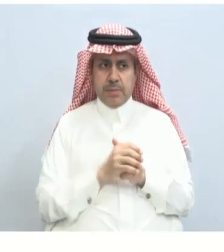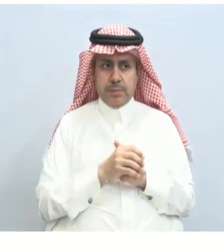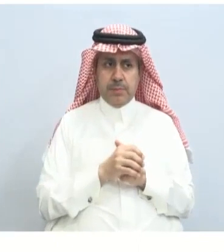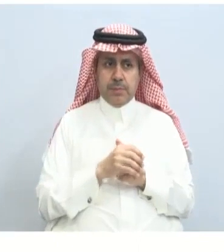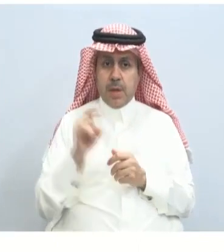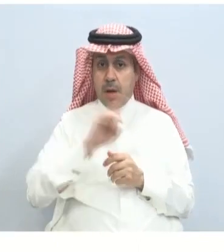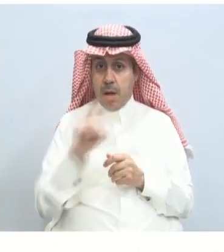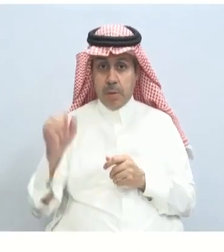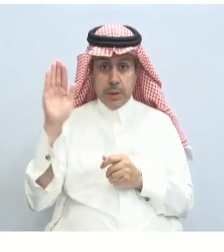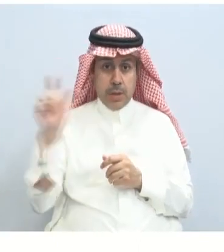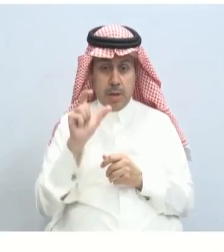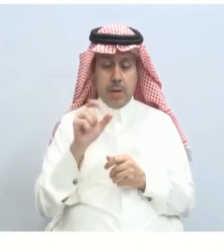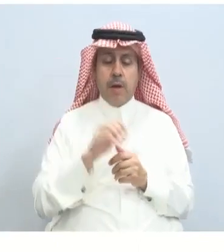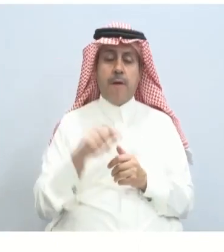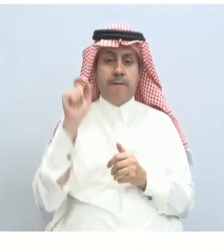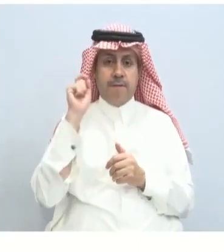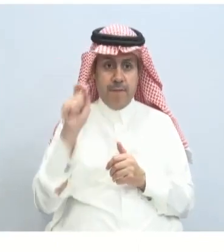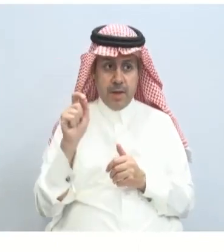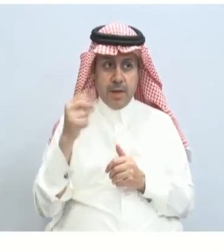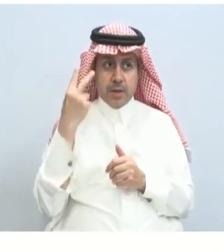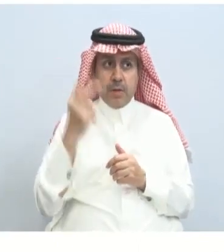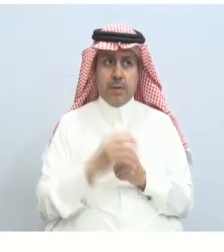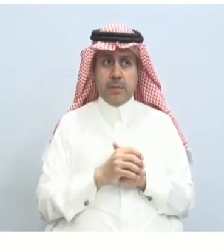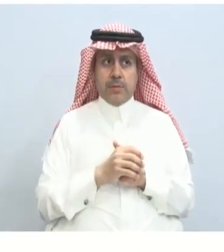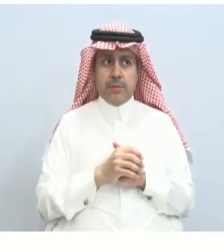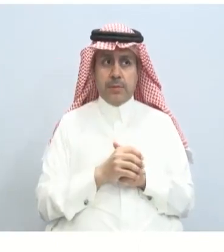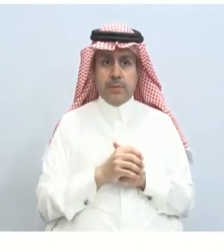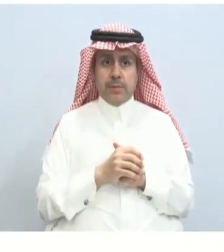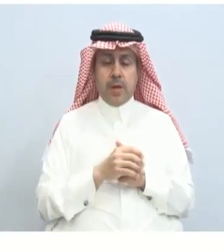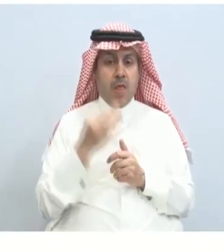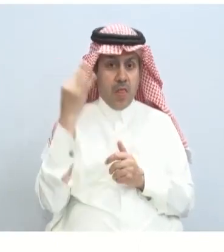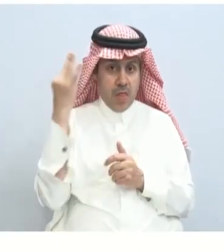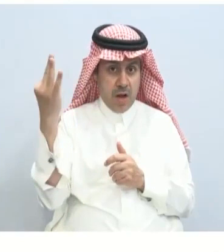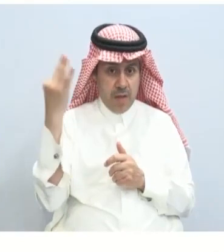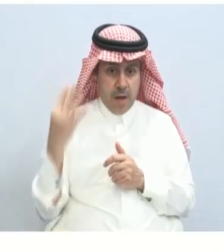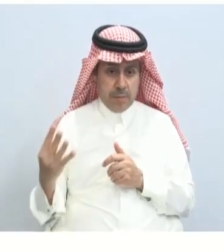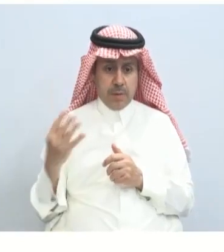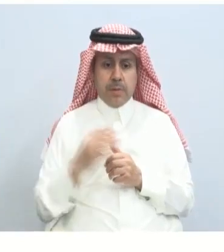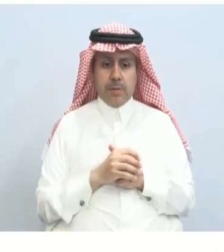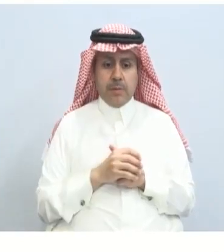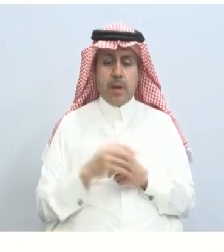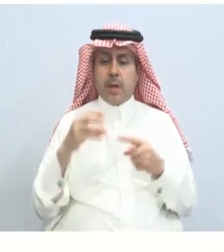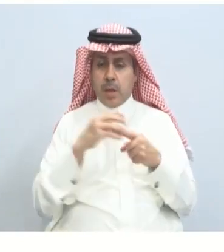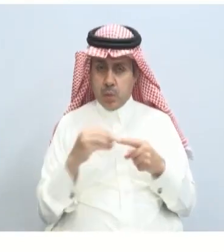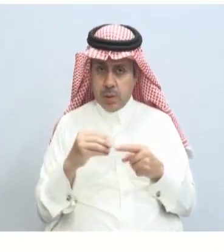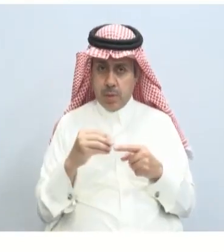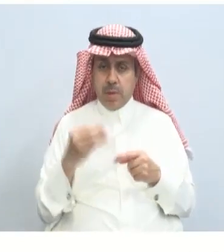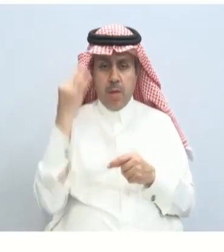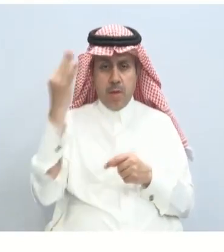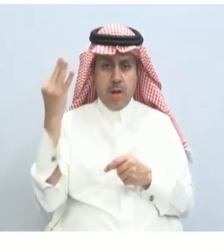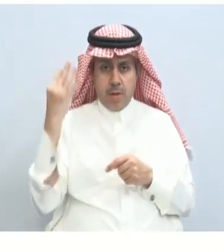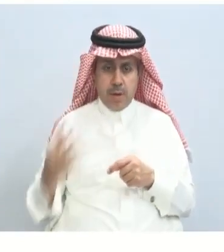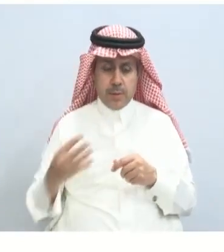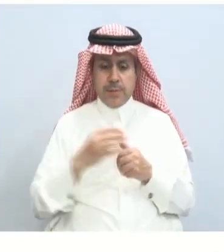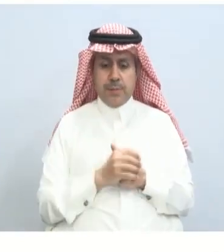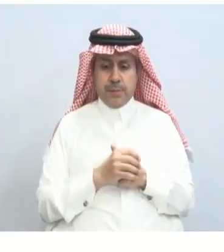يمكن الساين ثيتا تصير اين ولا يمكن تصير سالب اين اذا هي اما ان تكون ثلاث ارباع او تكون سالب ثلا ا